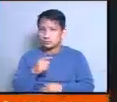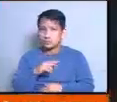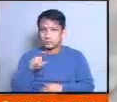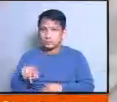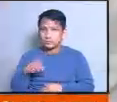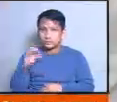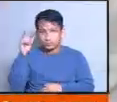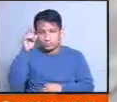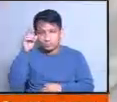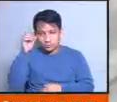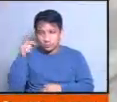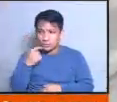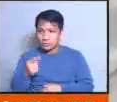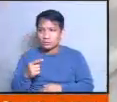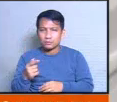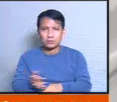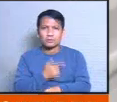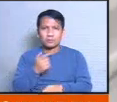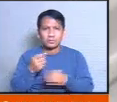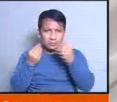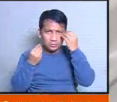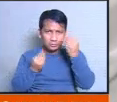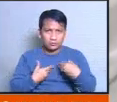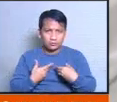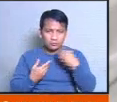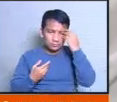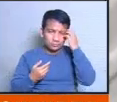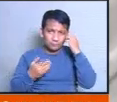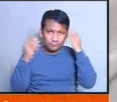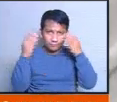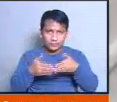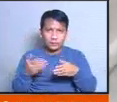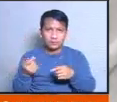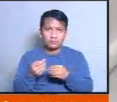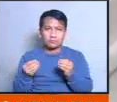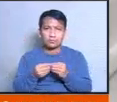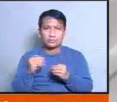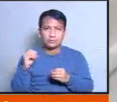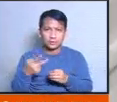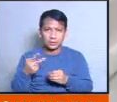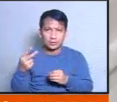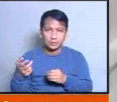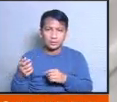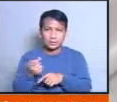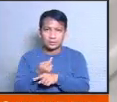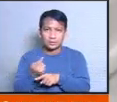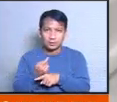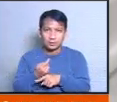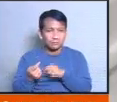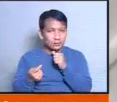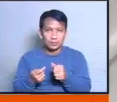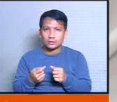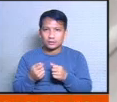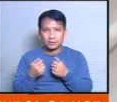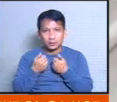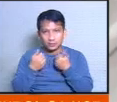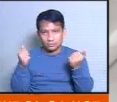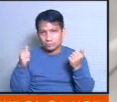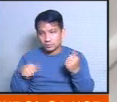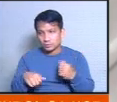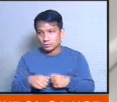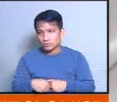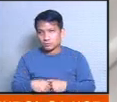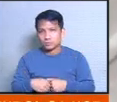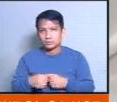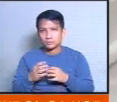Lim, gusto pa, matagal na ho niyang sinasabi sa amin na mag-conduct pa ng second, which is unannounced pa rin ho. Especially ho at